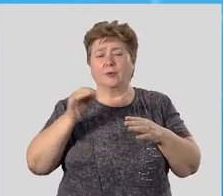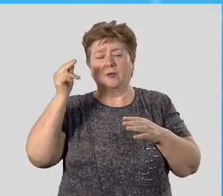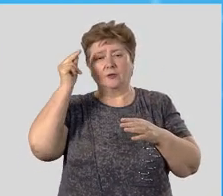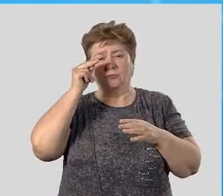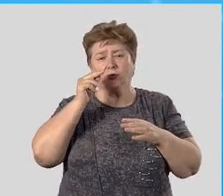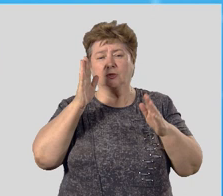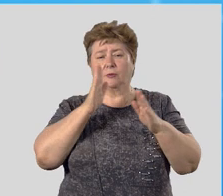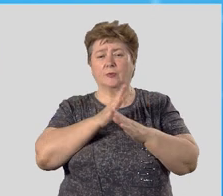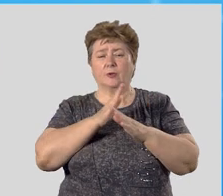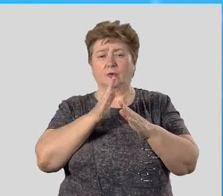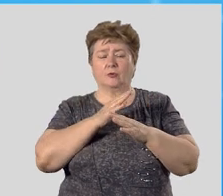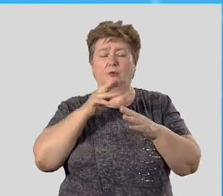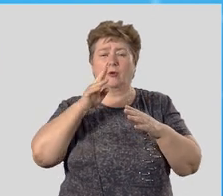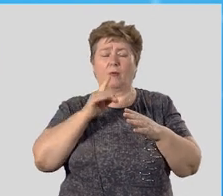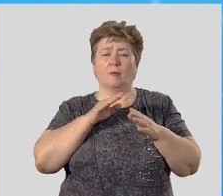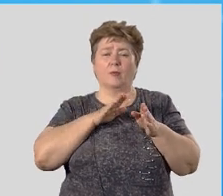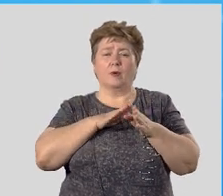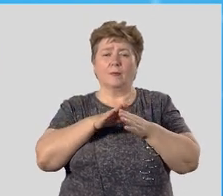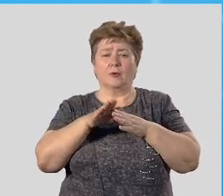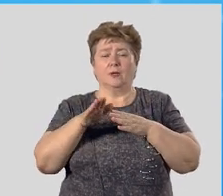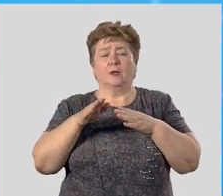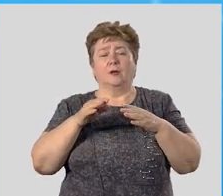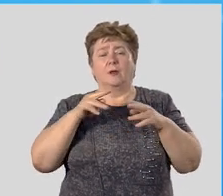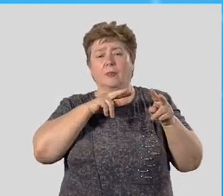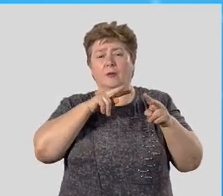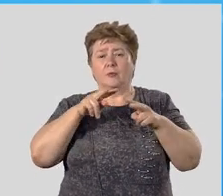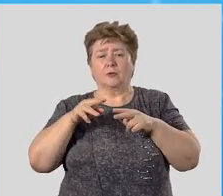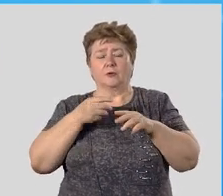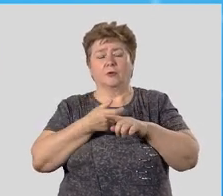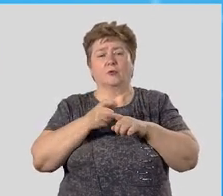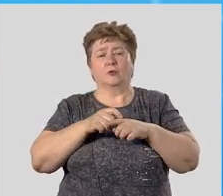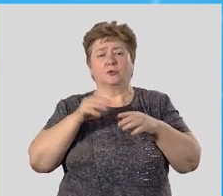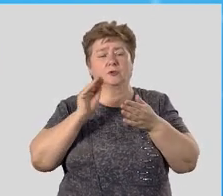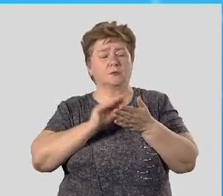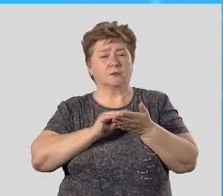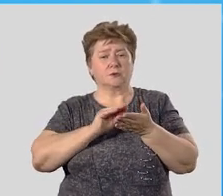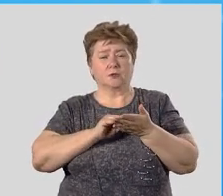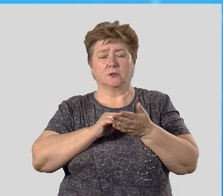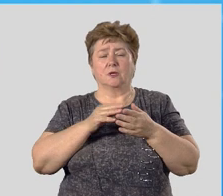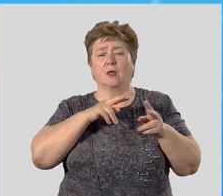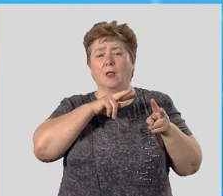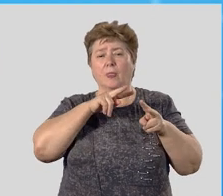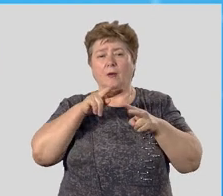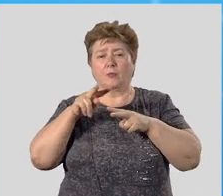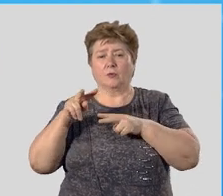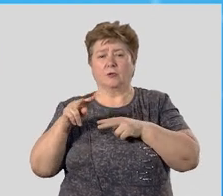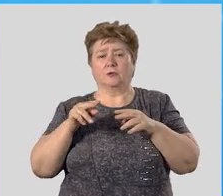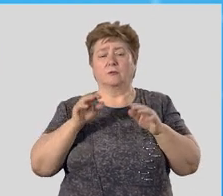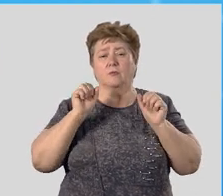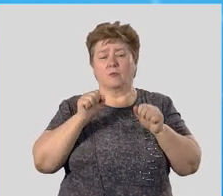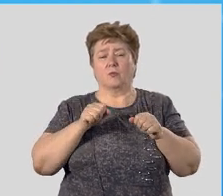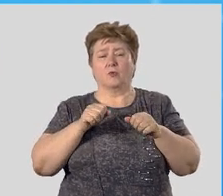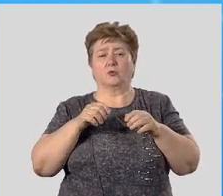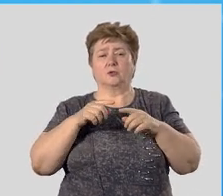изучении природы мы пользуемся методом наблюдения очень часто. Наблюдать можно